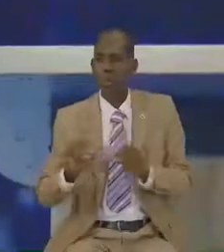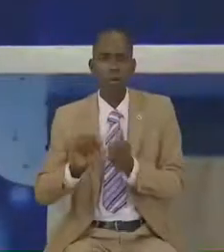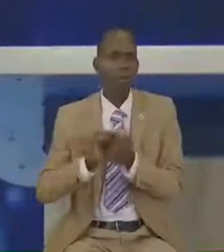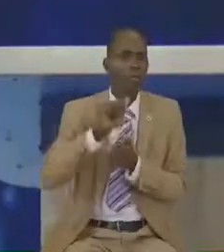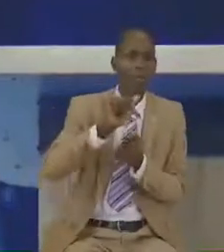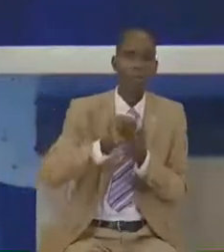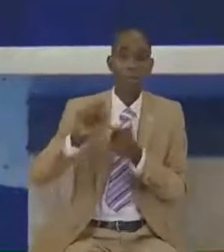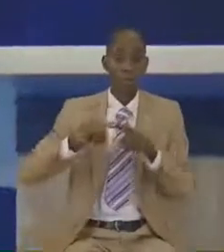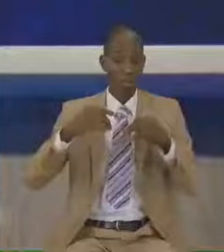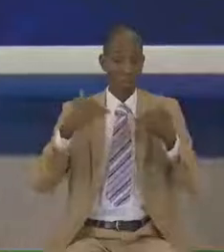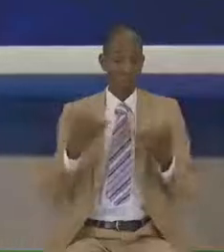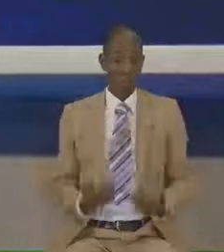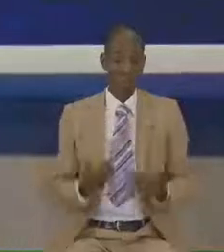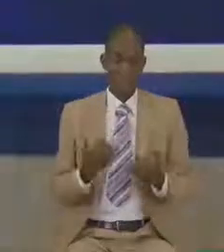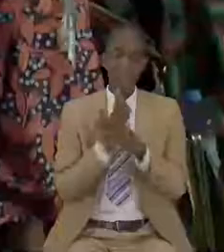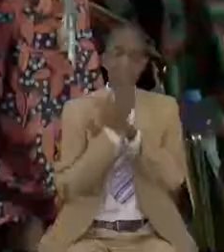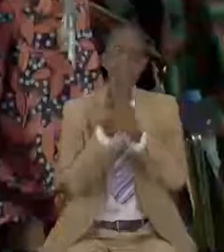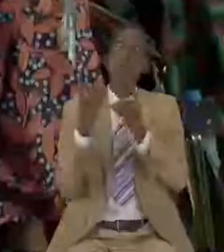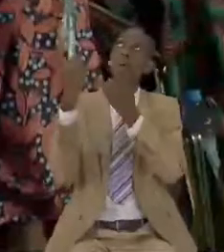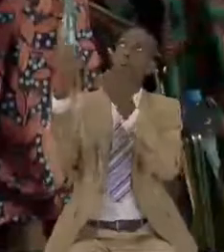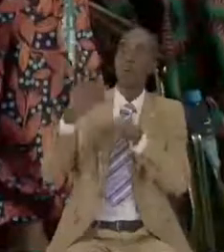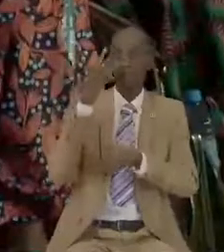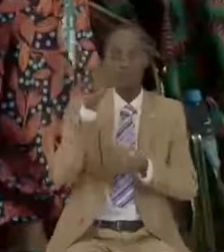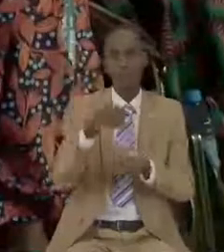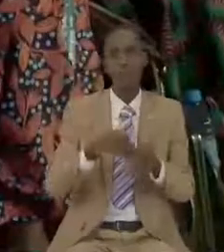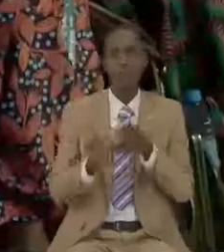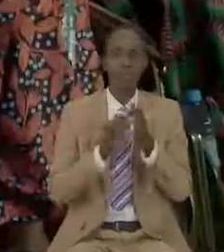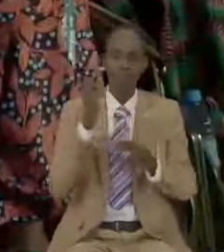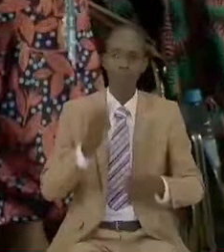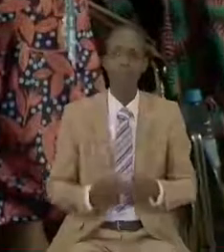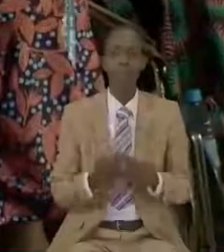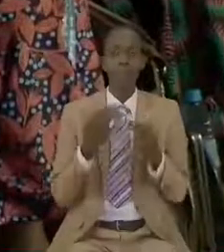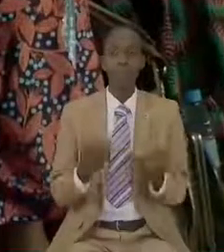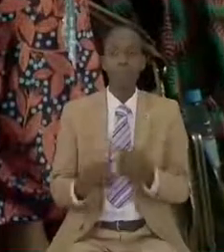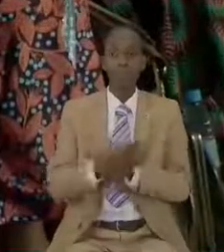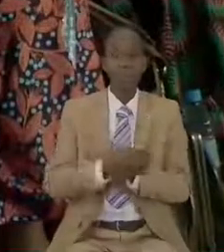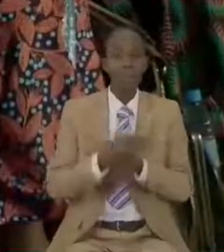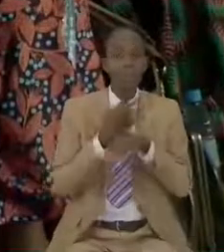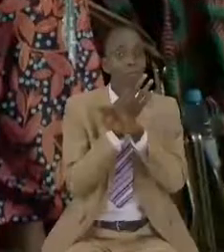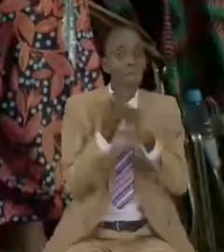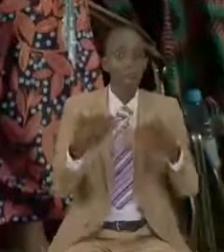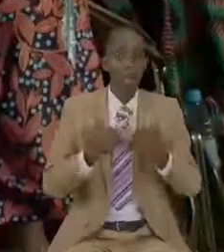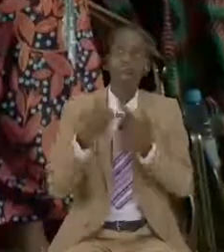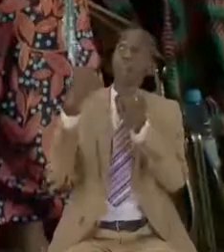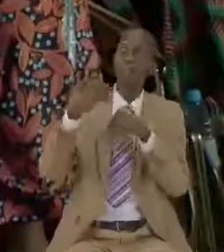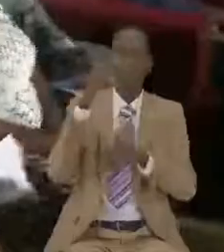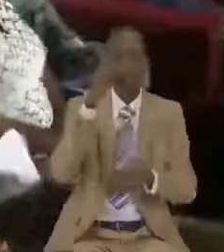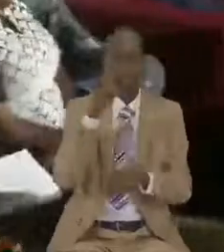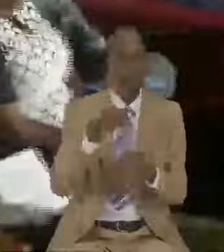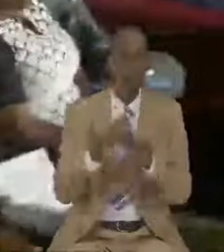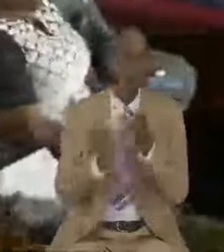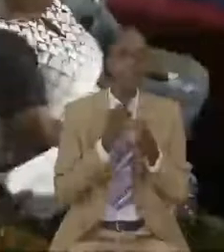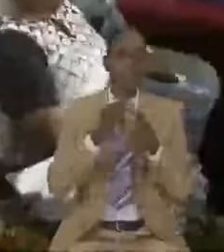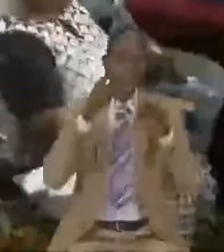Tu n'arrivais pas à aller par-ci, par-là, mais aujourd'hui, la délivrance est venue. Aujourd'hui, la liberté